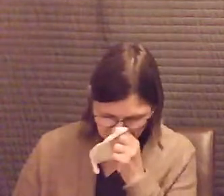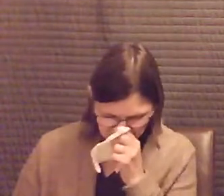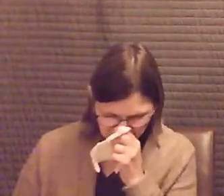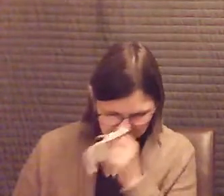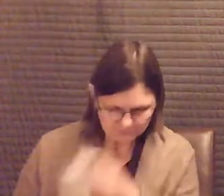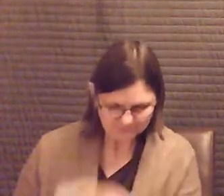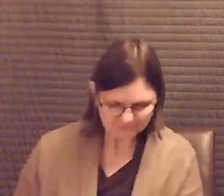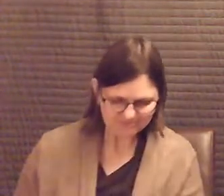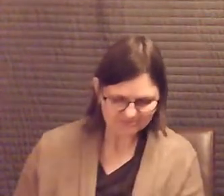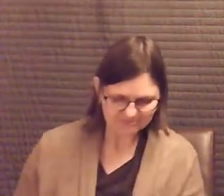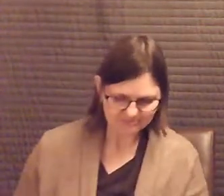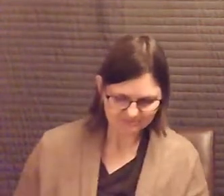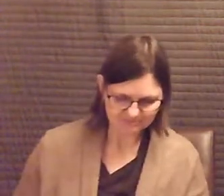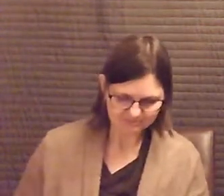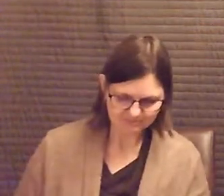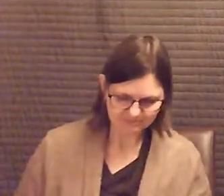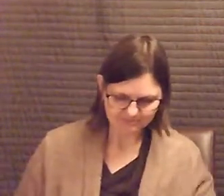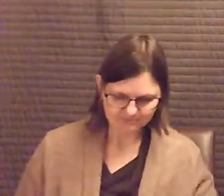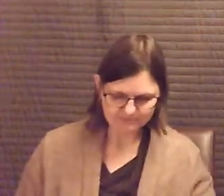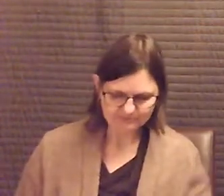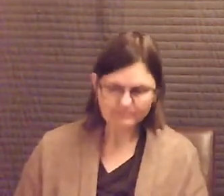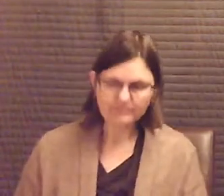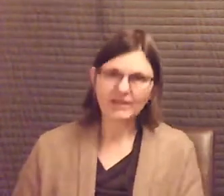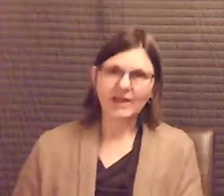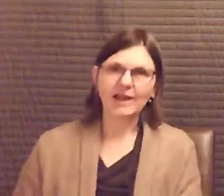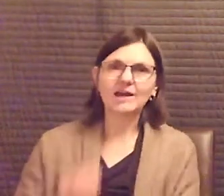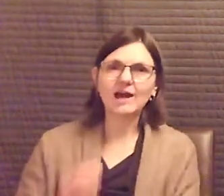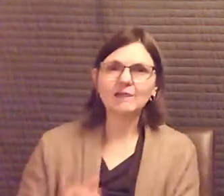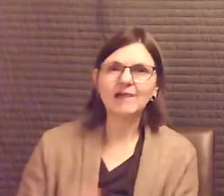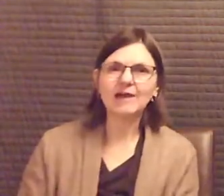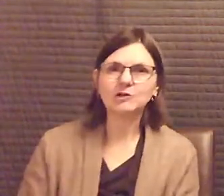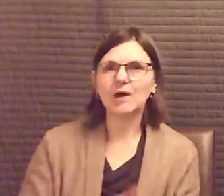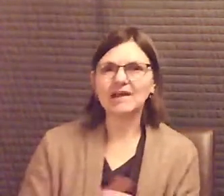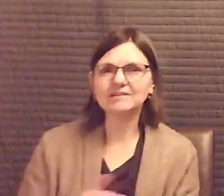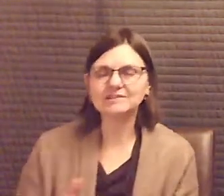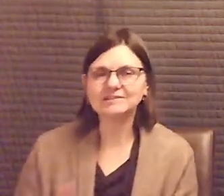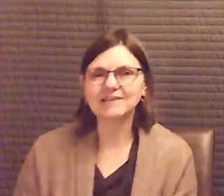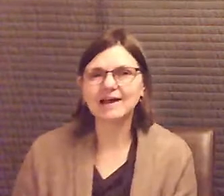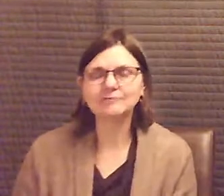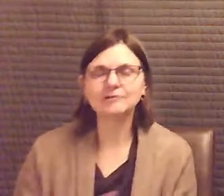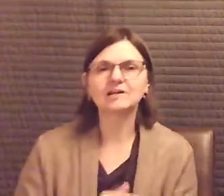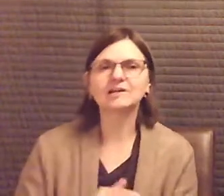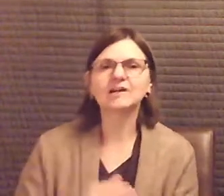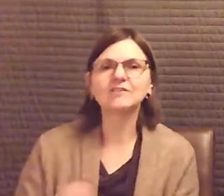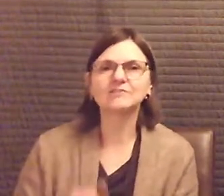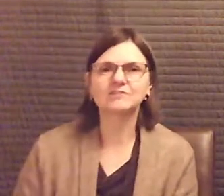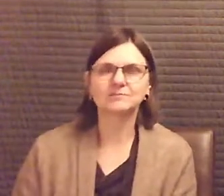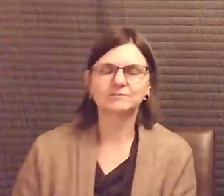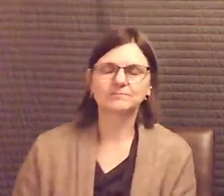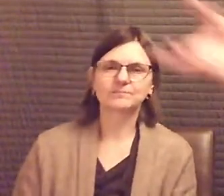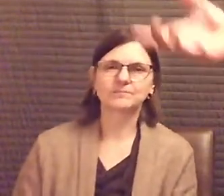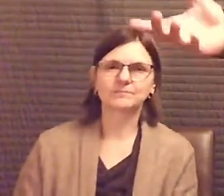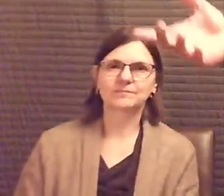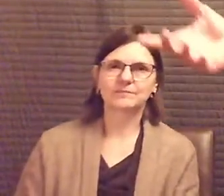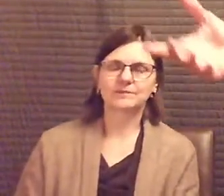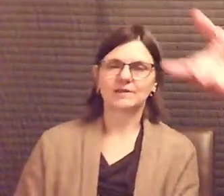and measurements and challenge en gaf farao en zijn slaven en kan die home to protect